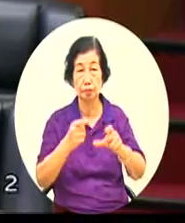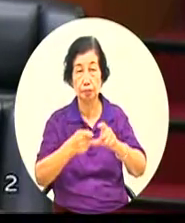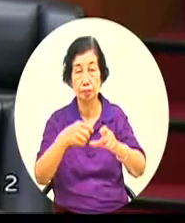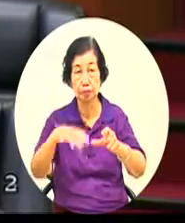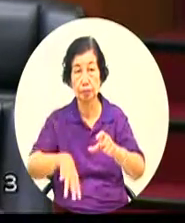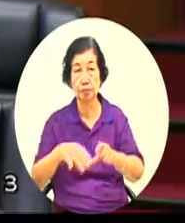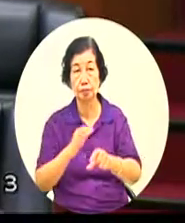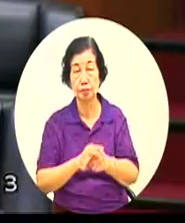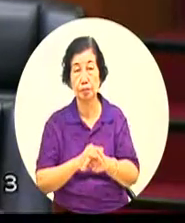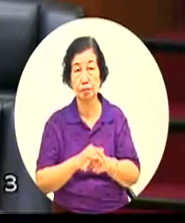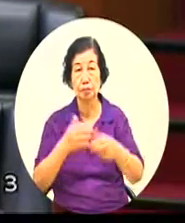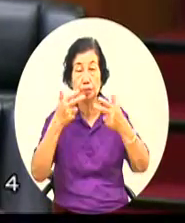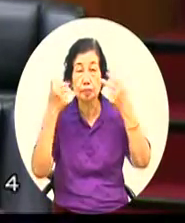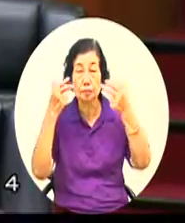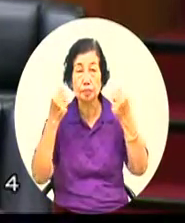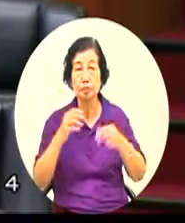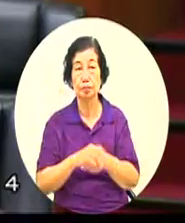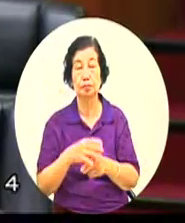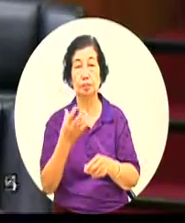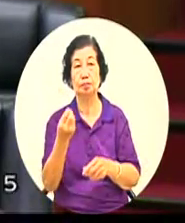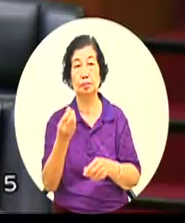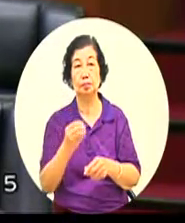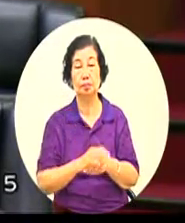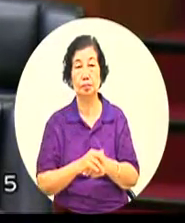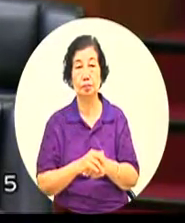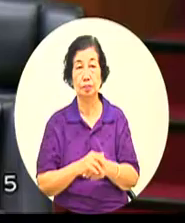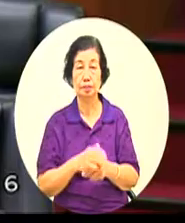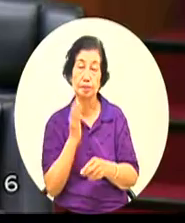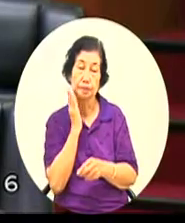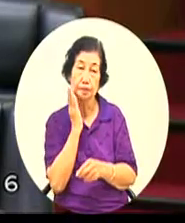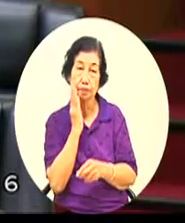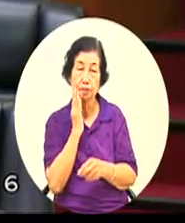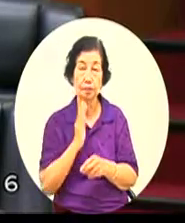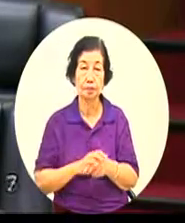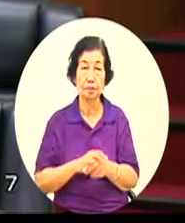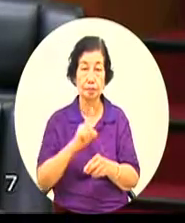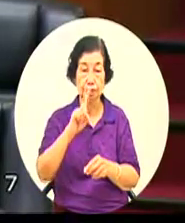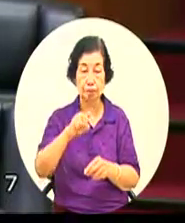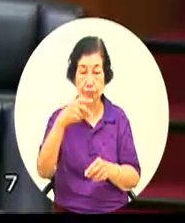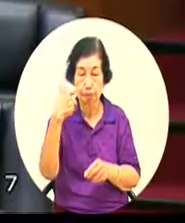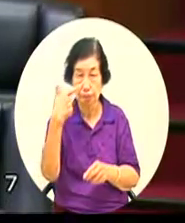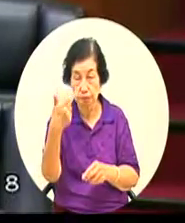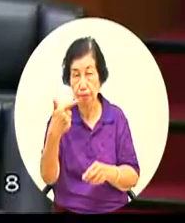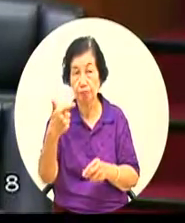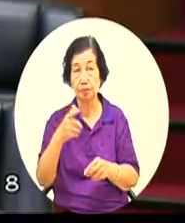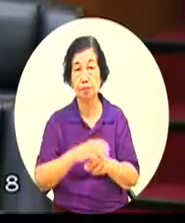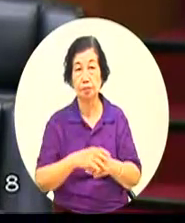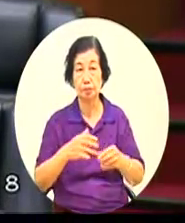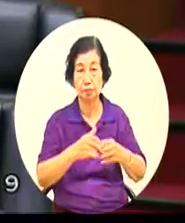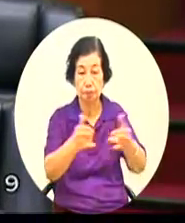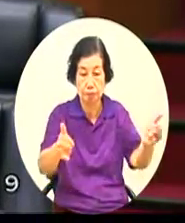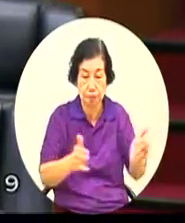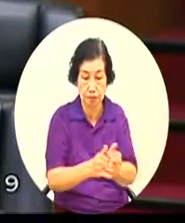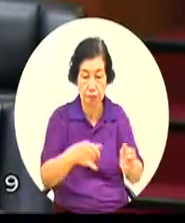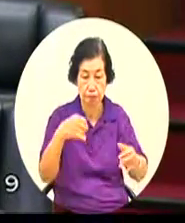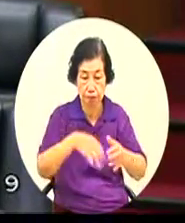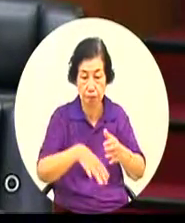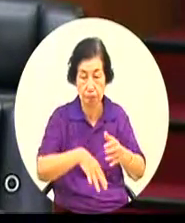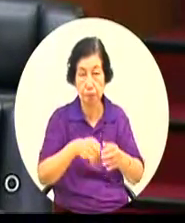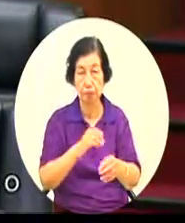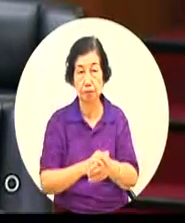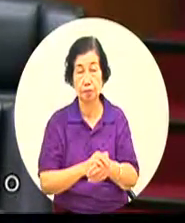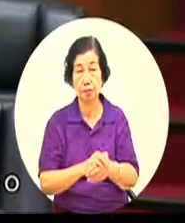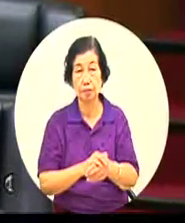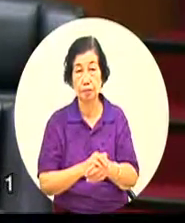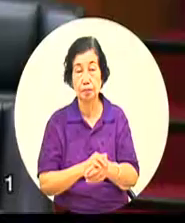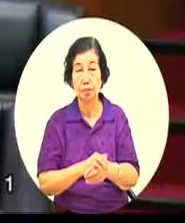园区了哈，很可惜，我们有十六个族群完整的一个族群在里面，但是没有办法将我们这个族群纳到我们大